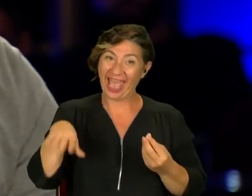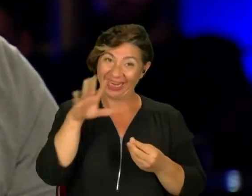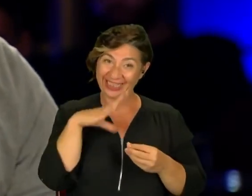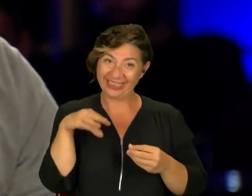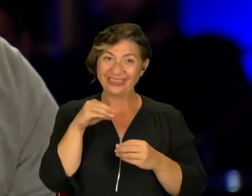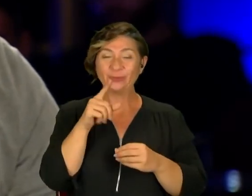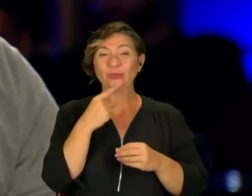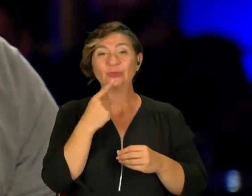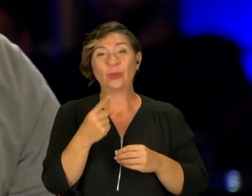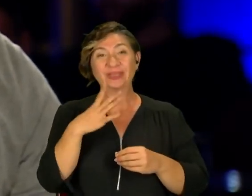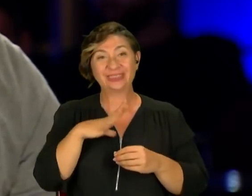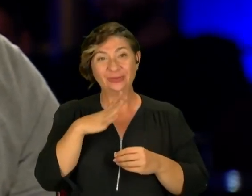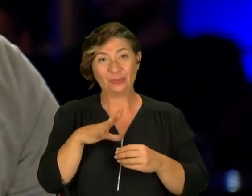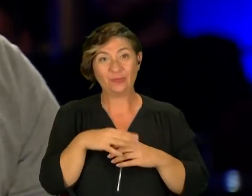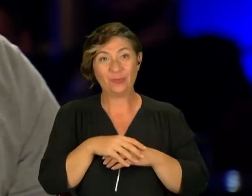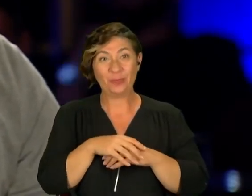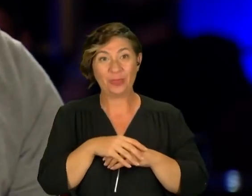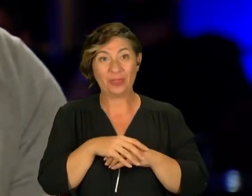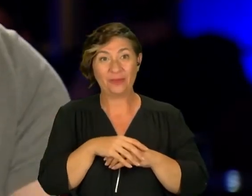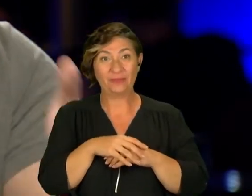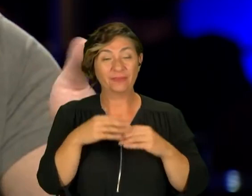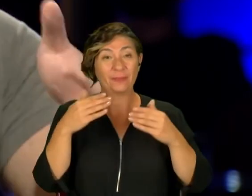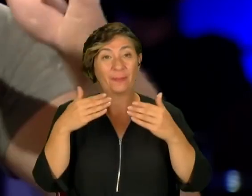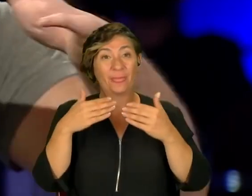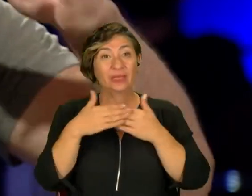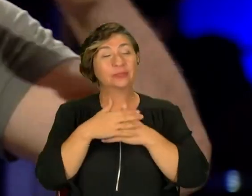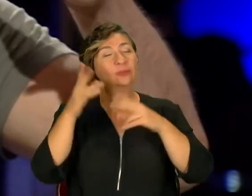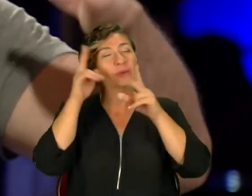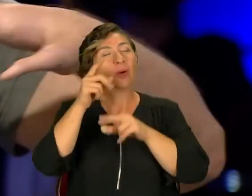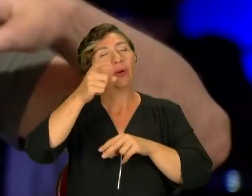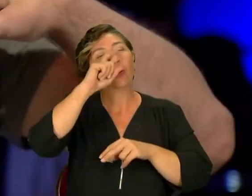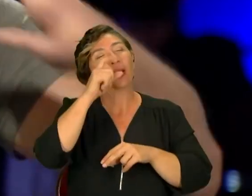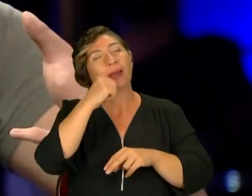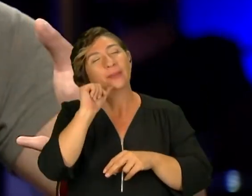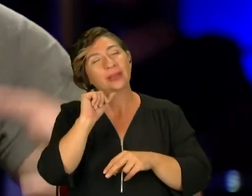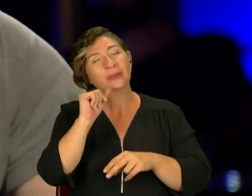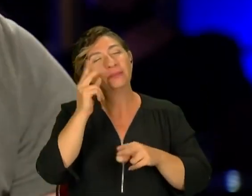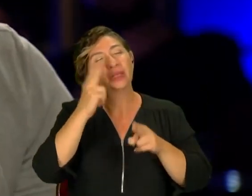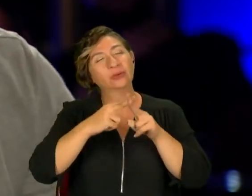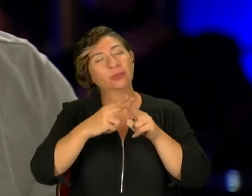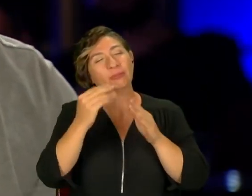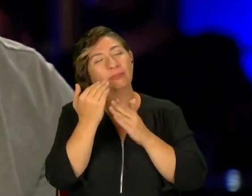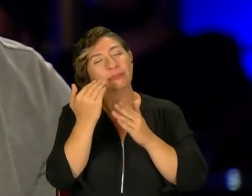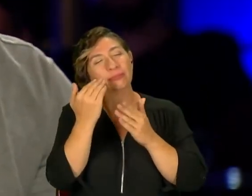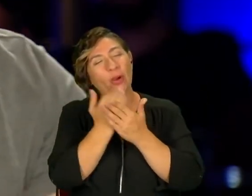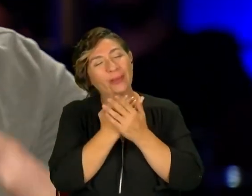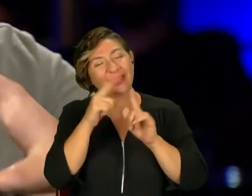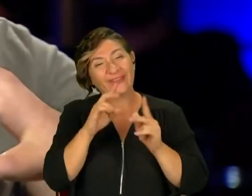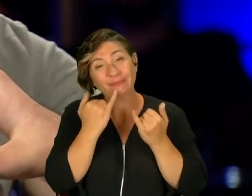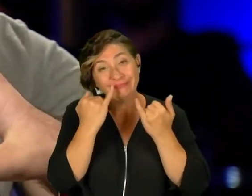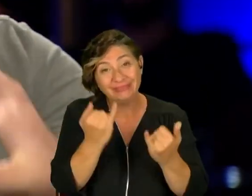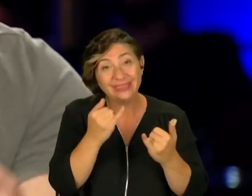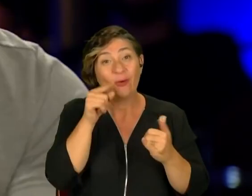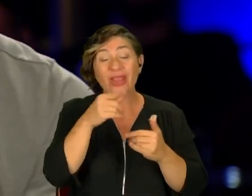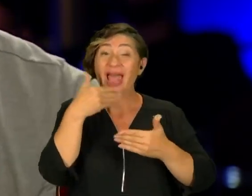arada. Onu söylemek için geceleri böyle rüyamda Okan abi bir an önce programına çıkayım. Ay